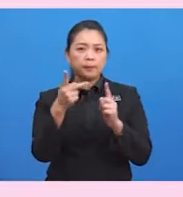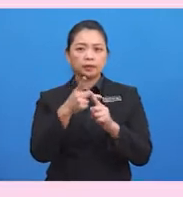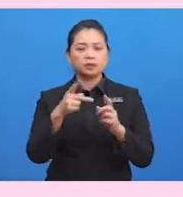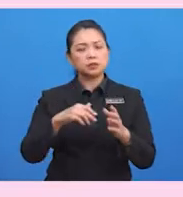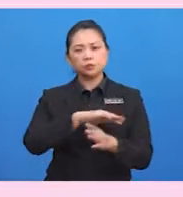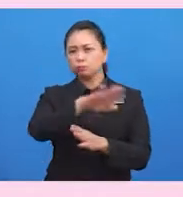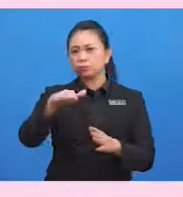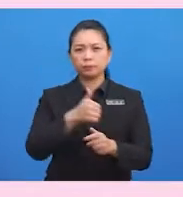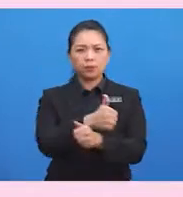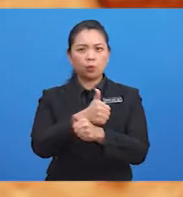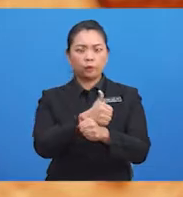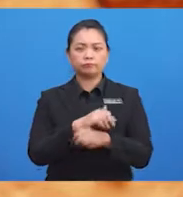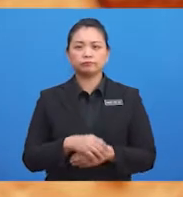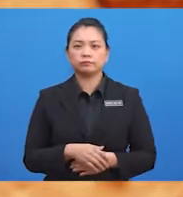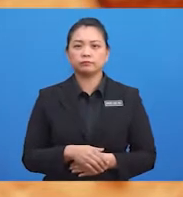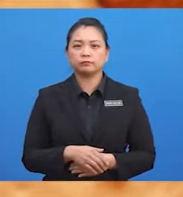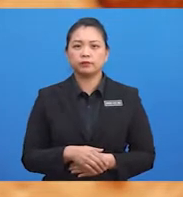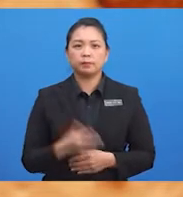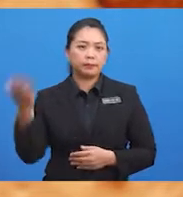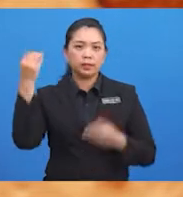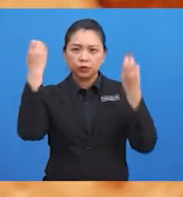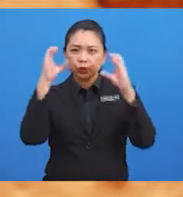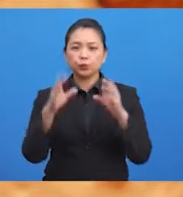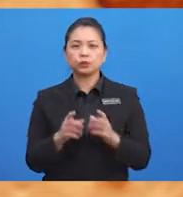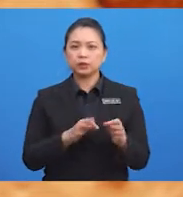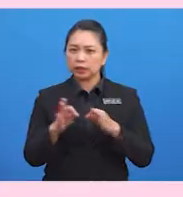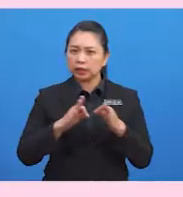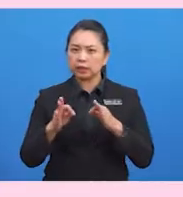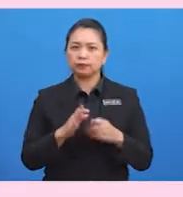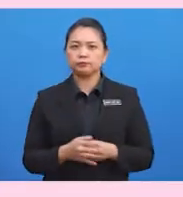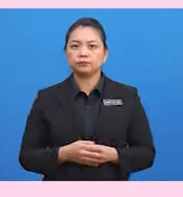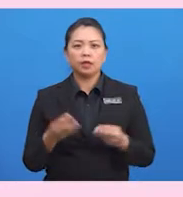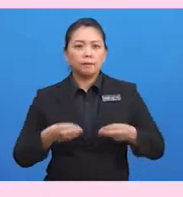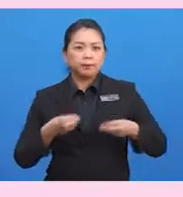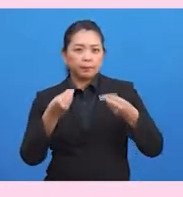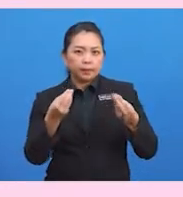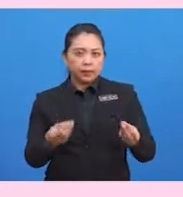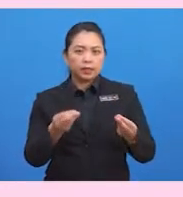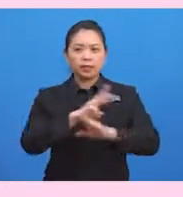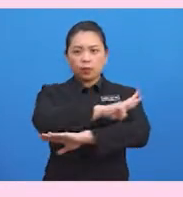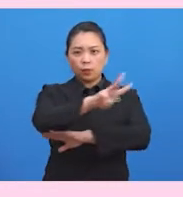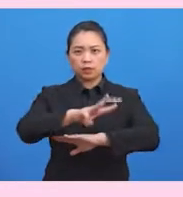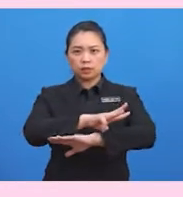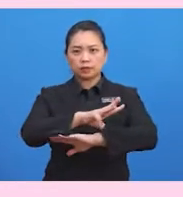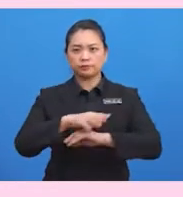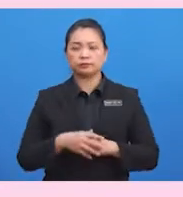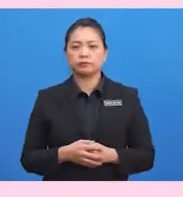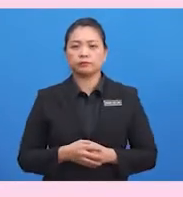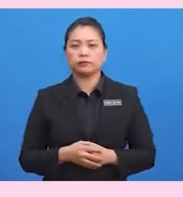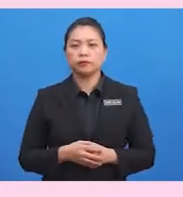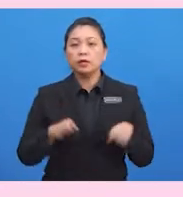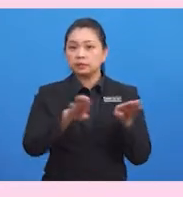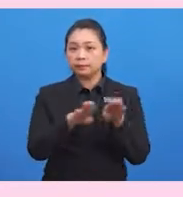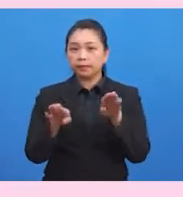Siapa yang tahu mengapa Baiklah Marching Trump kan pemberian kawasan khas ini kepada para